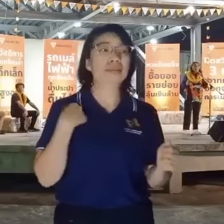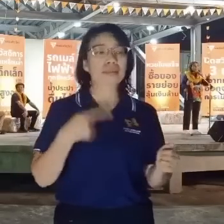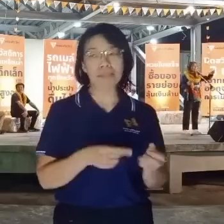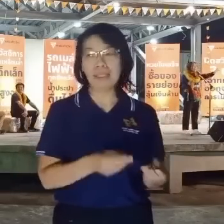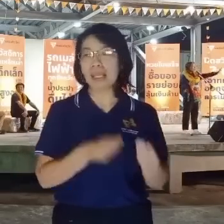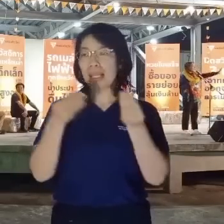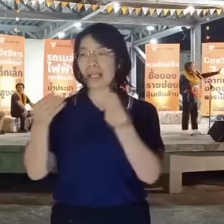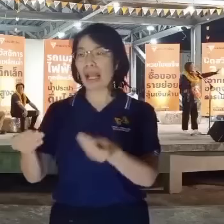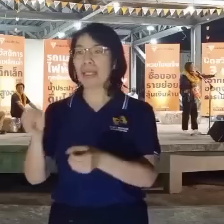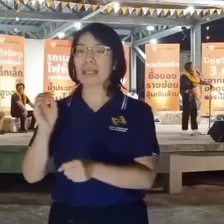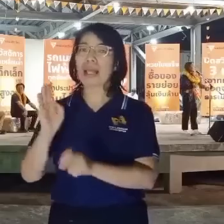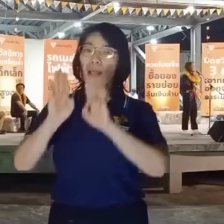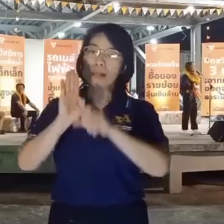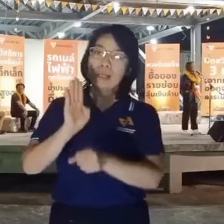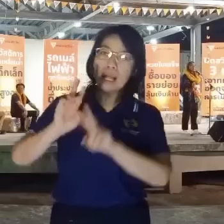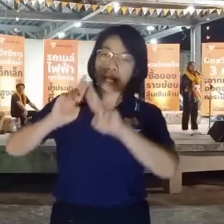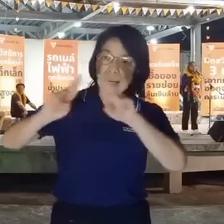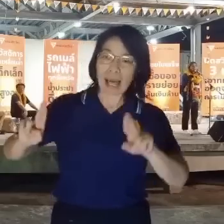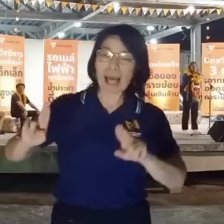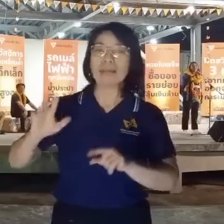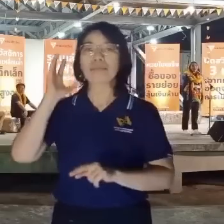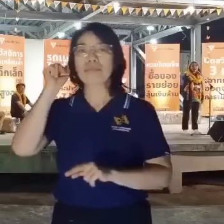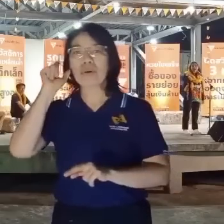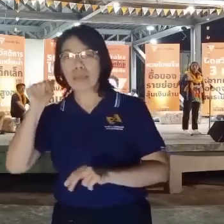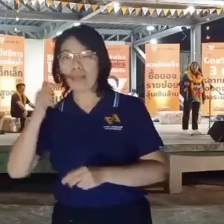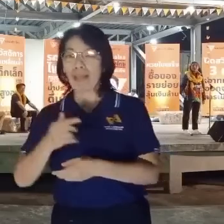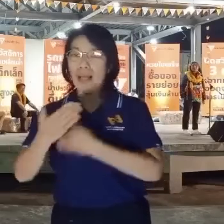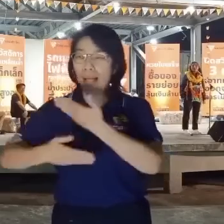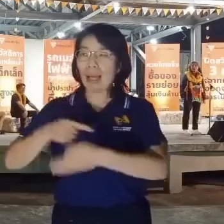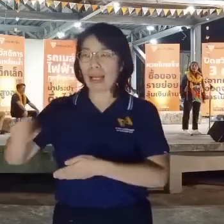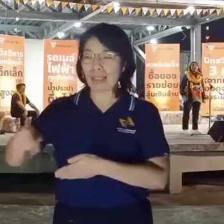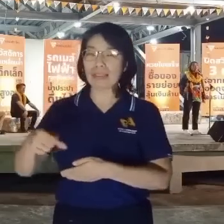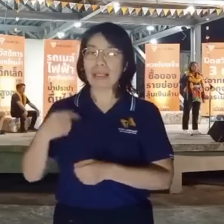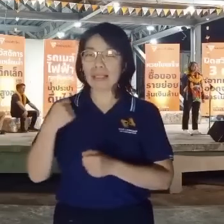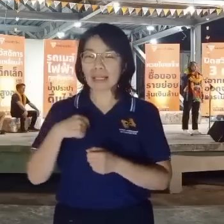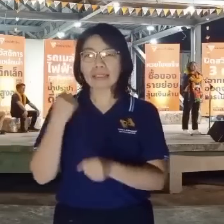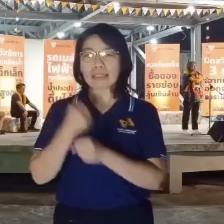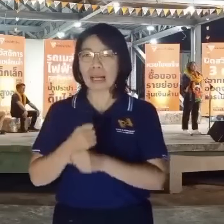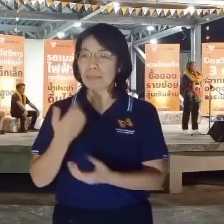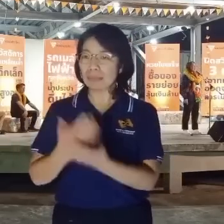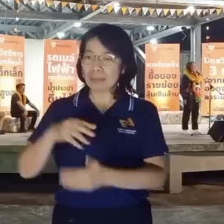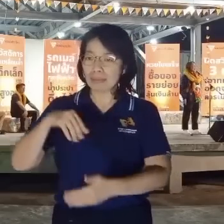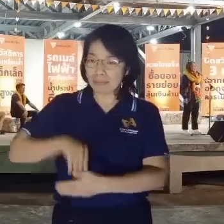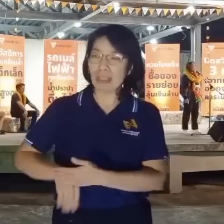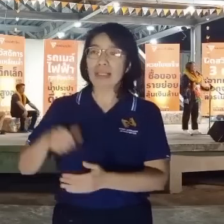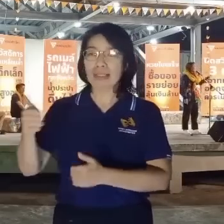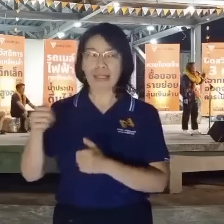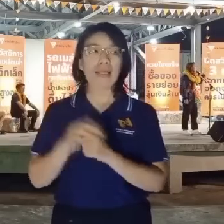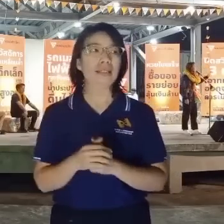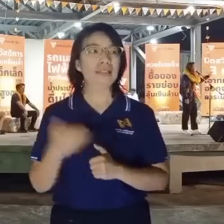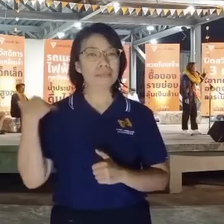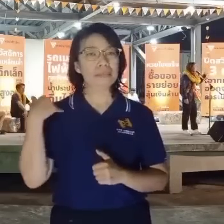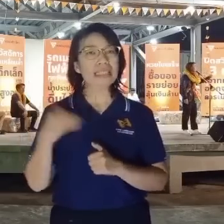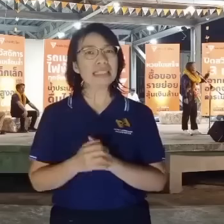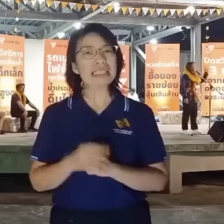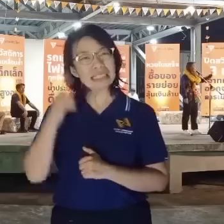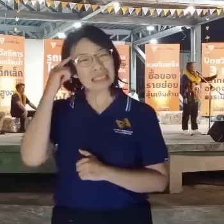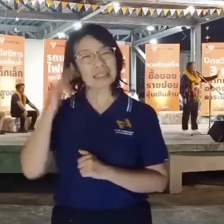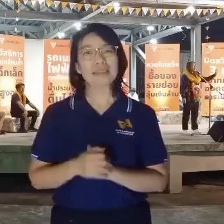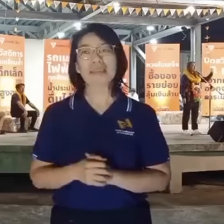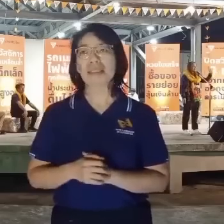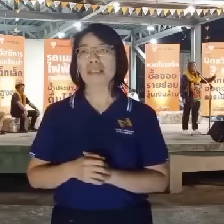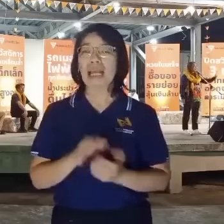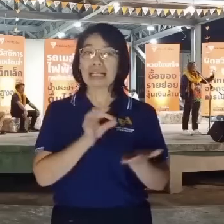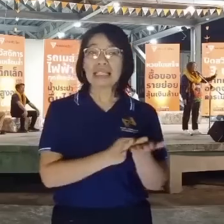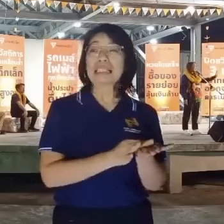การรายเล็กนายน้อยพ่อค้าแม่ค้าได้ลืมตาอ้าปากได้ได้สู้กับทุนใหญ่ได้โดยการซื้อสิน